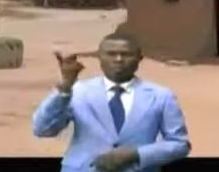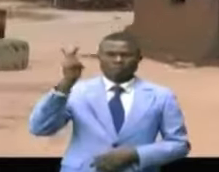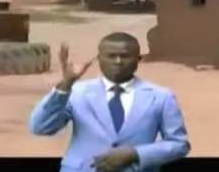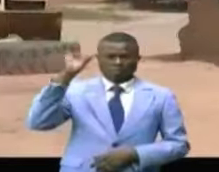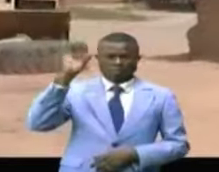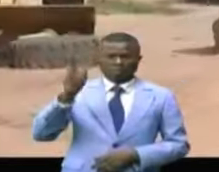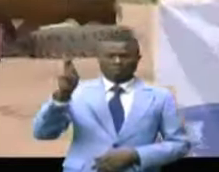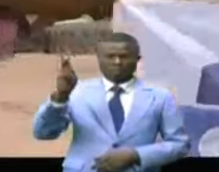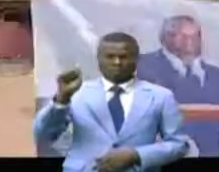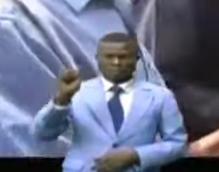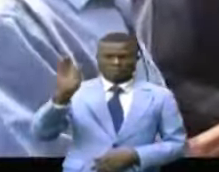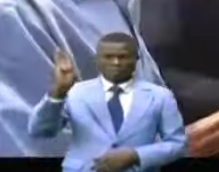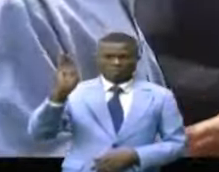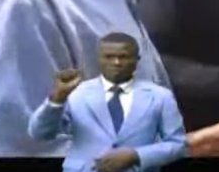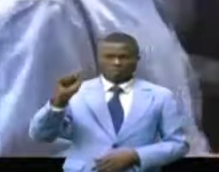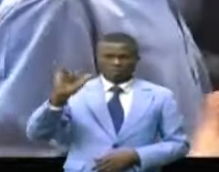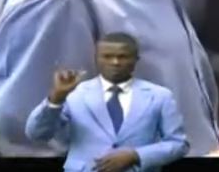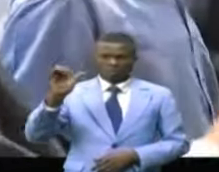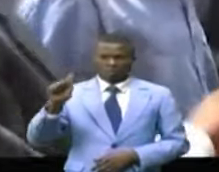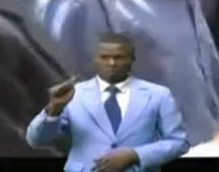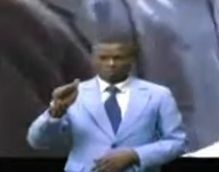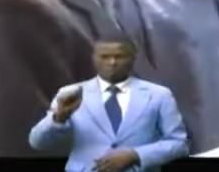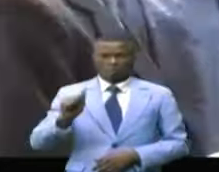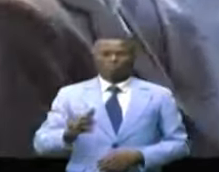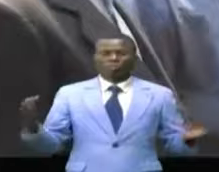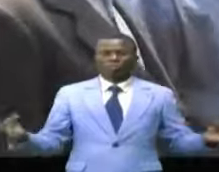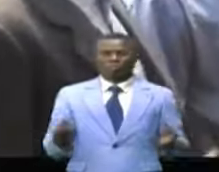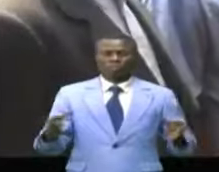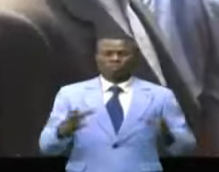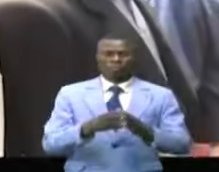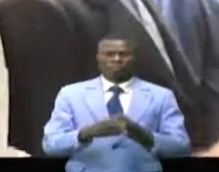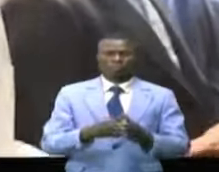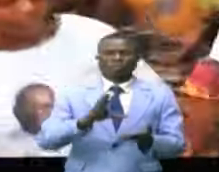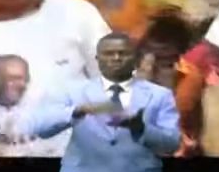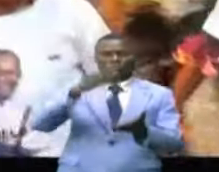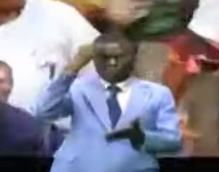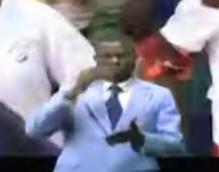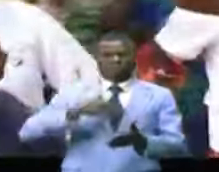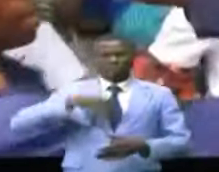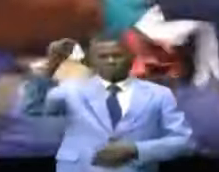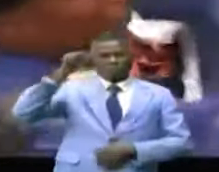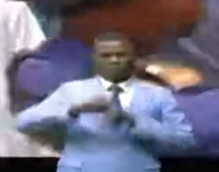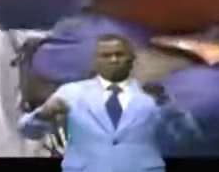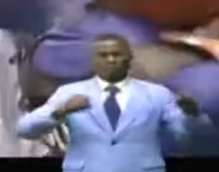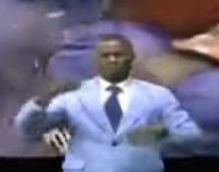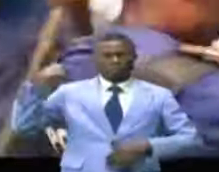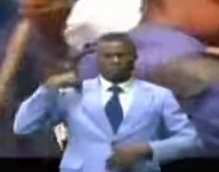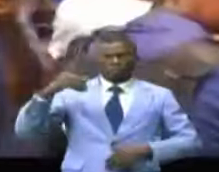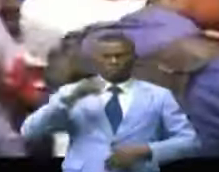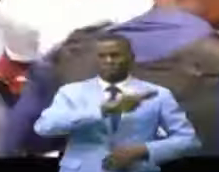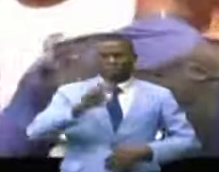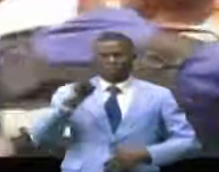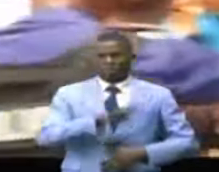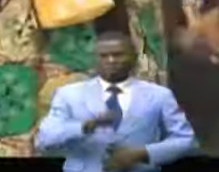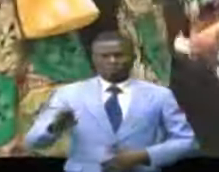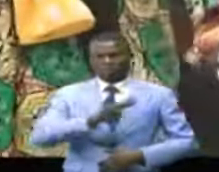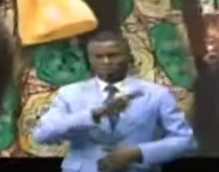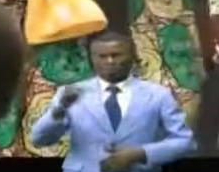pour communier avec les lauréats de l'examen d'État 2022-2023. Une messe d'action de grâce a